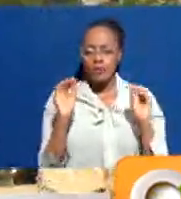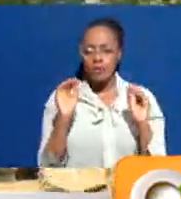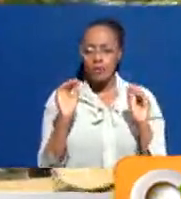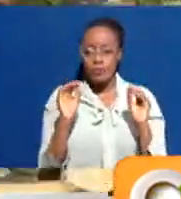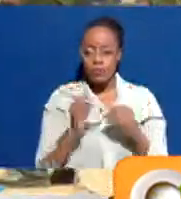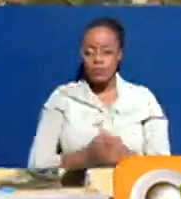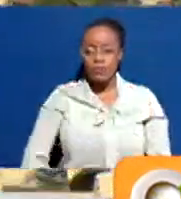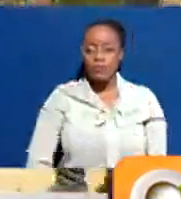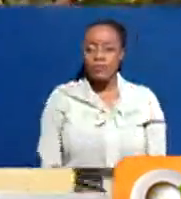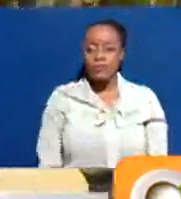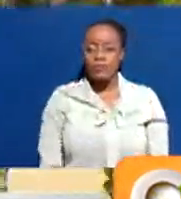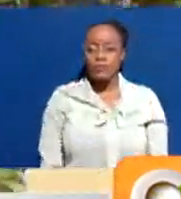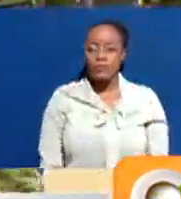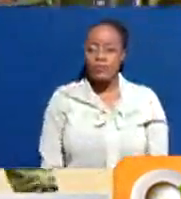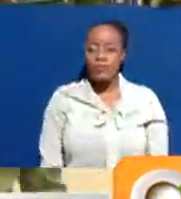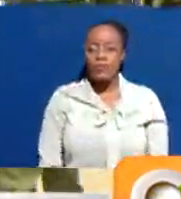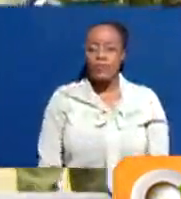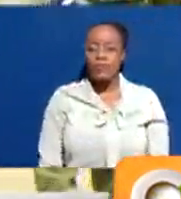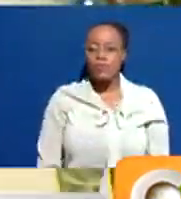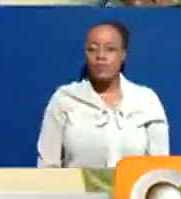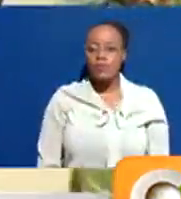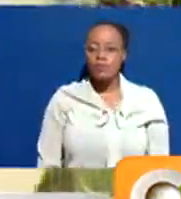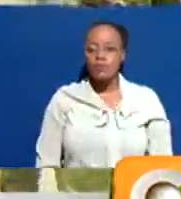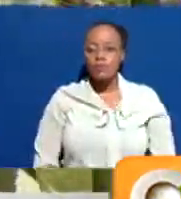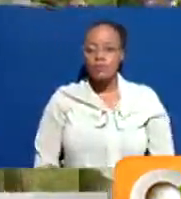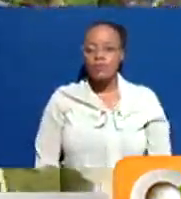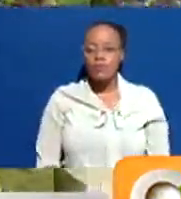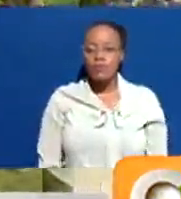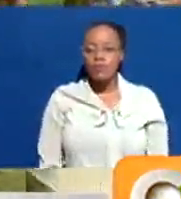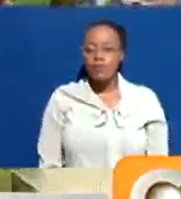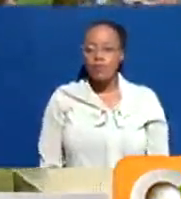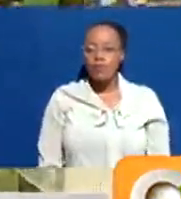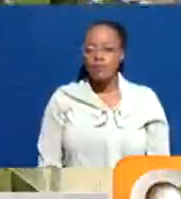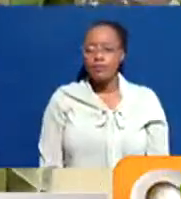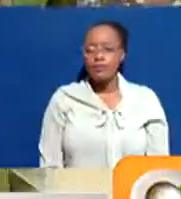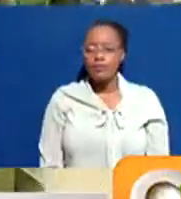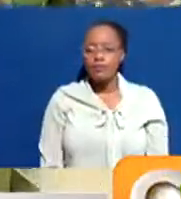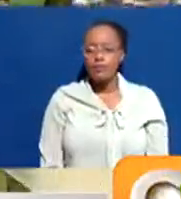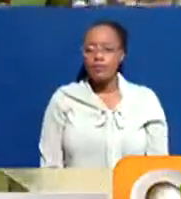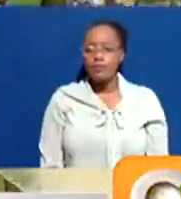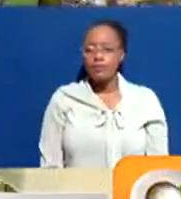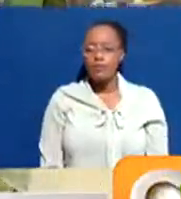Gatete Njoroge, Runinga ya Citizen.